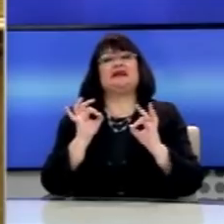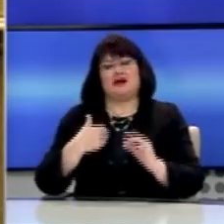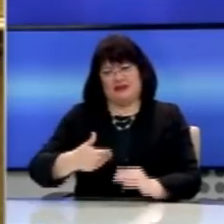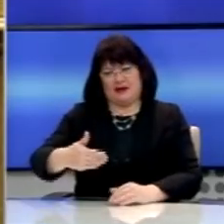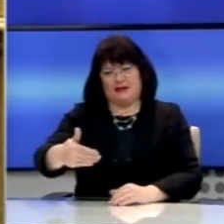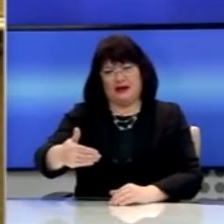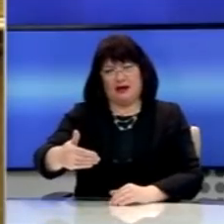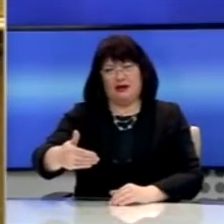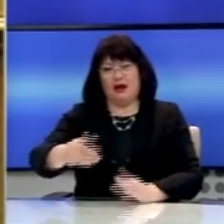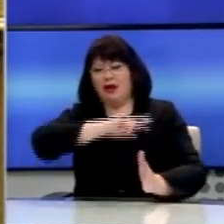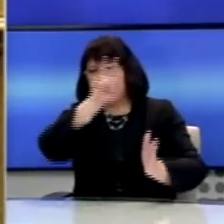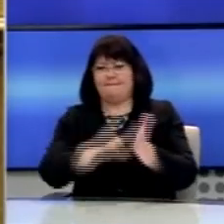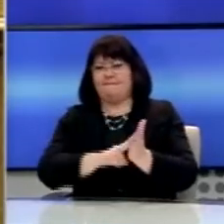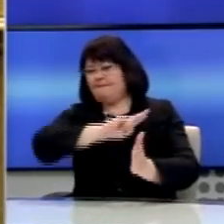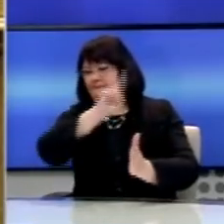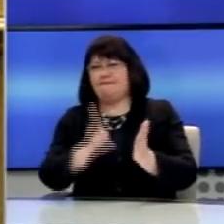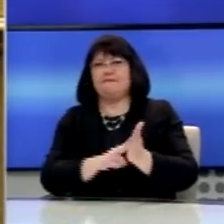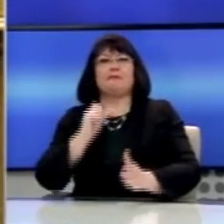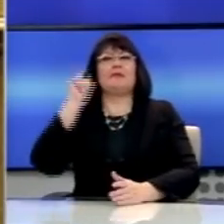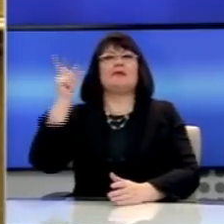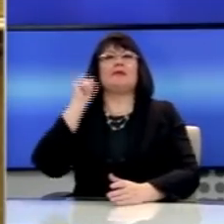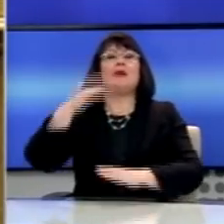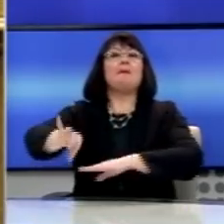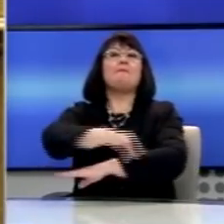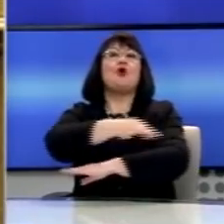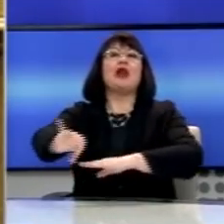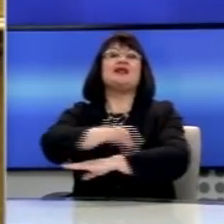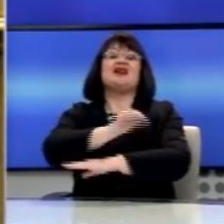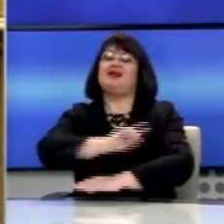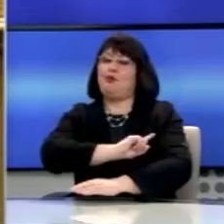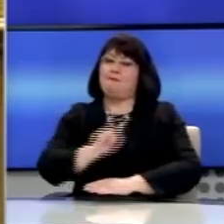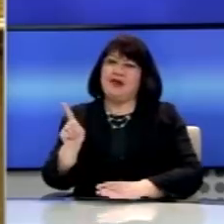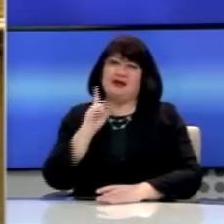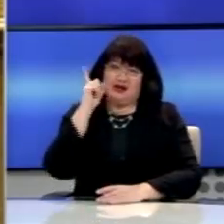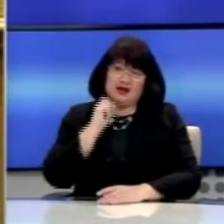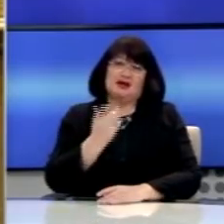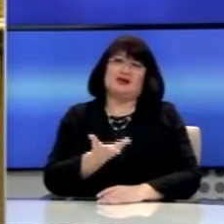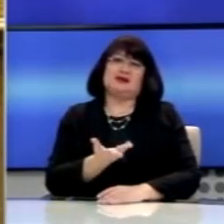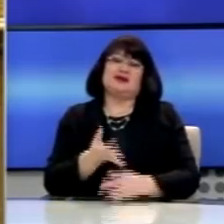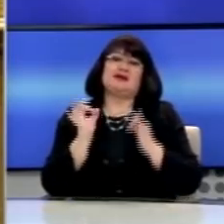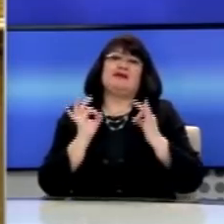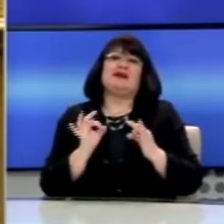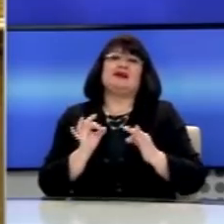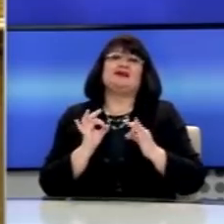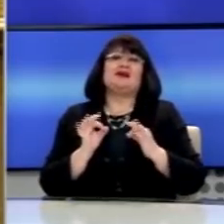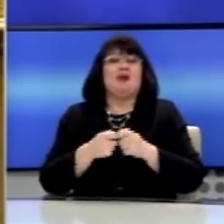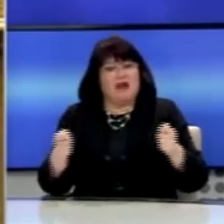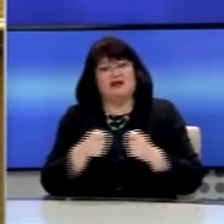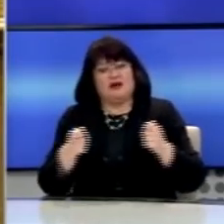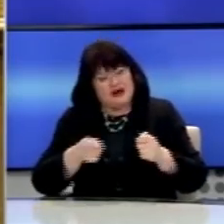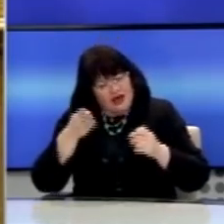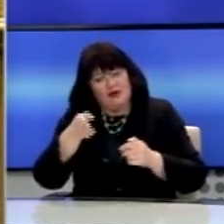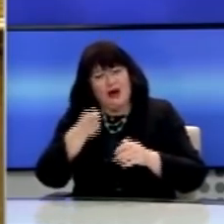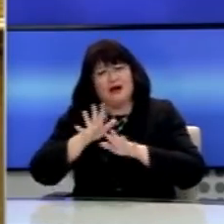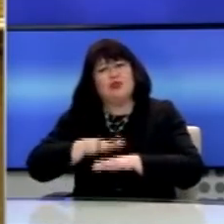μετά απαγορεύσατε και τις εκδηλώσεις για το Πολυτεχνείο, παρόλο που γνωρίζατε πώς θα γίνουν με όλα τα υγειονομικά